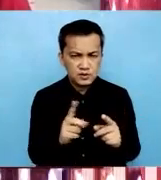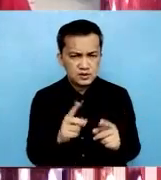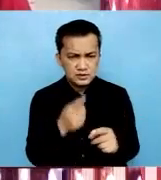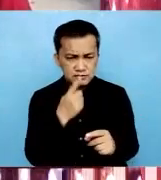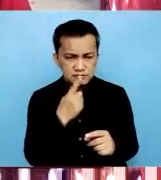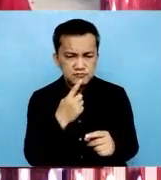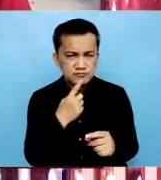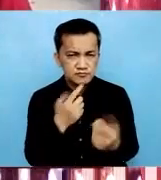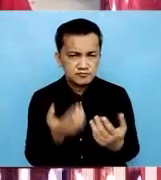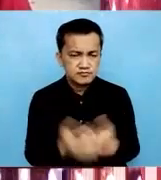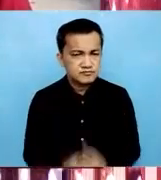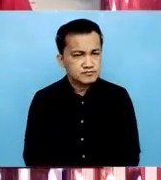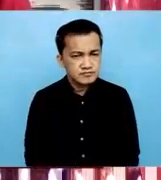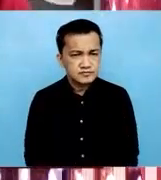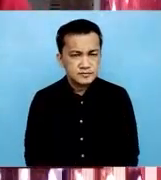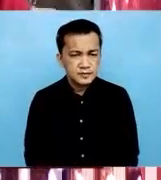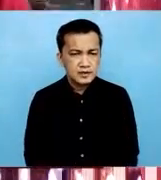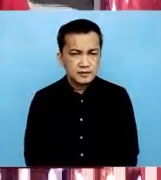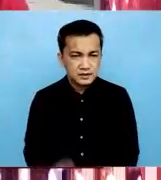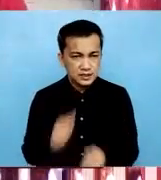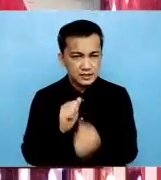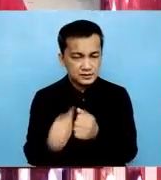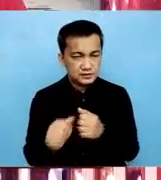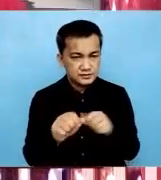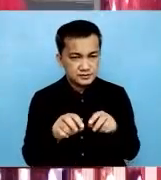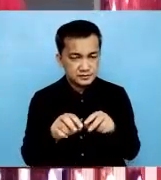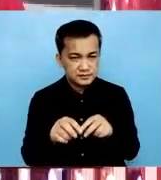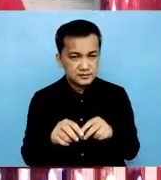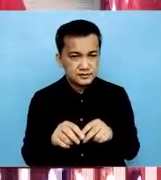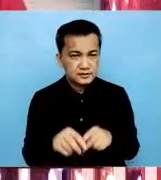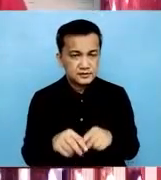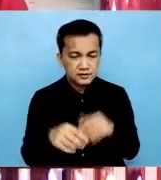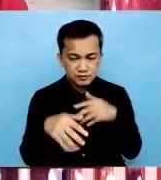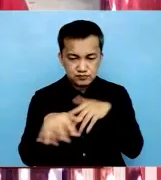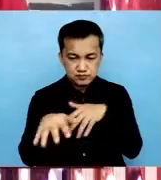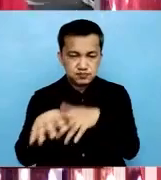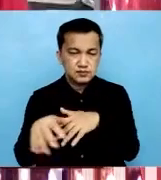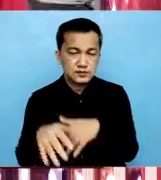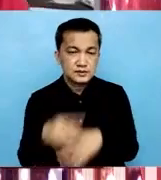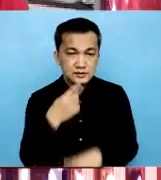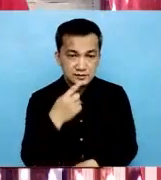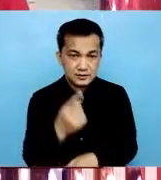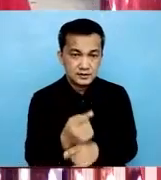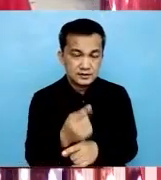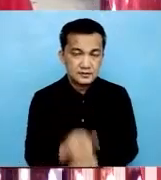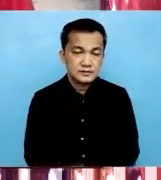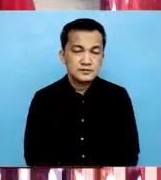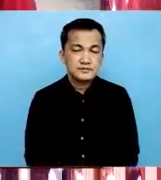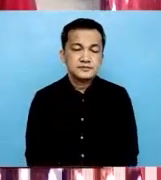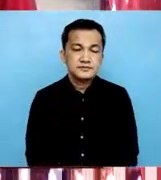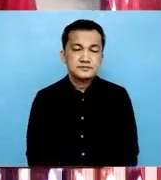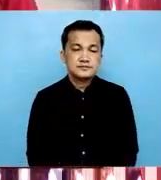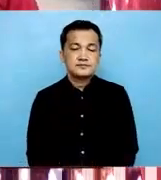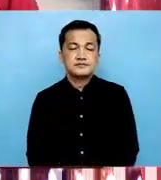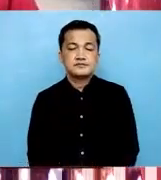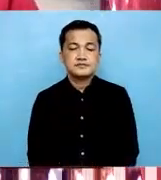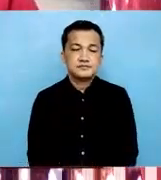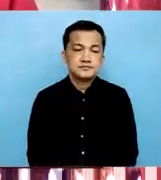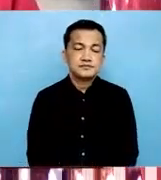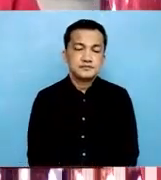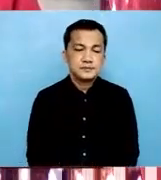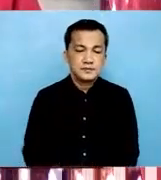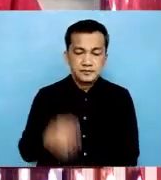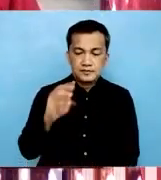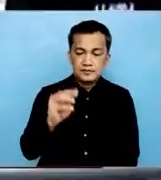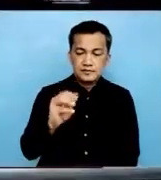yung pagdaan, di ba? Nung karosa nga. Oo. So ang Metropolitan Police,